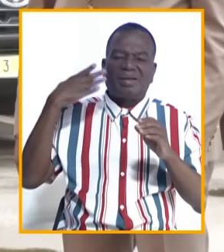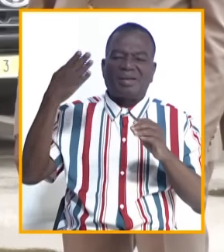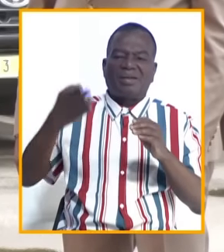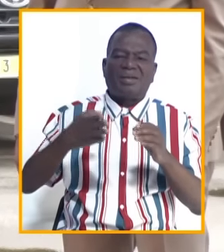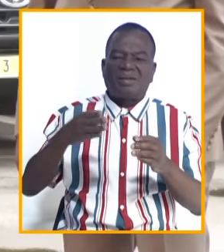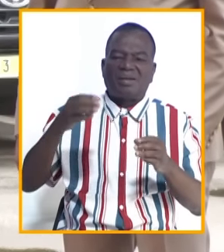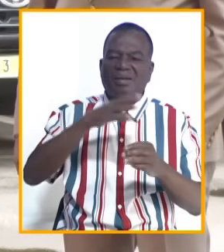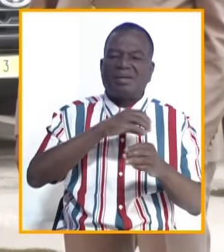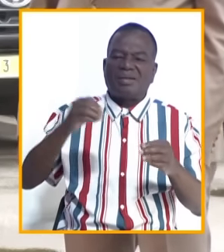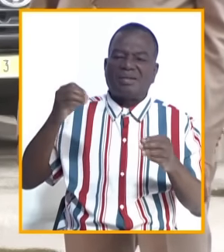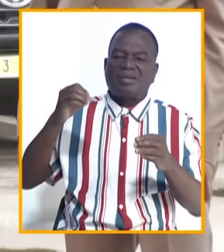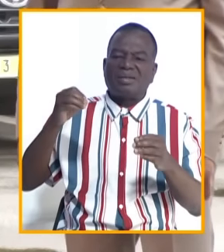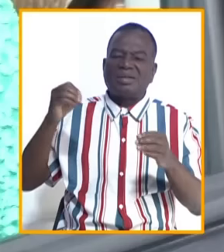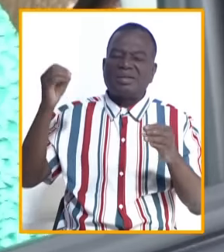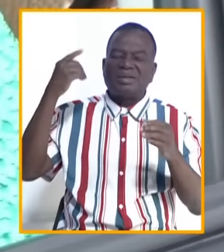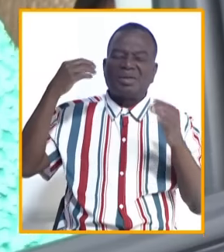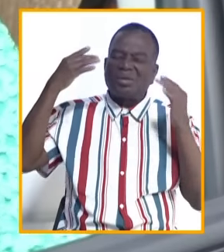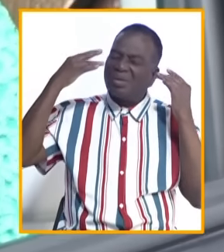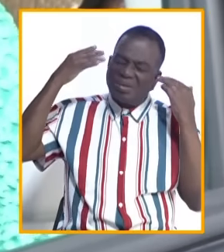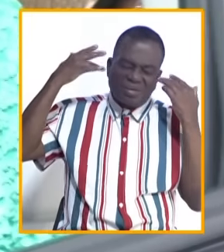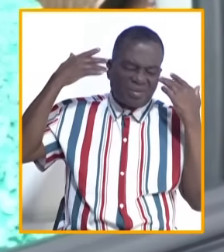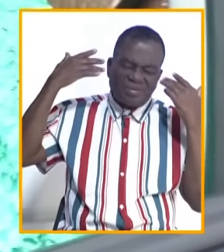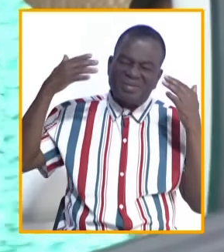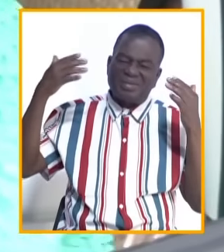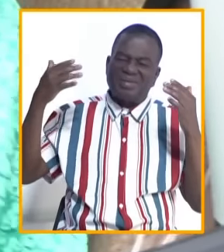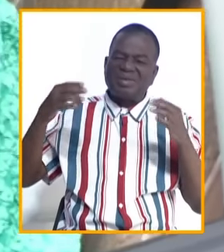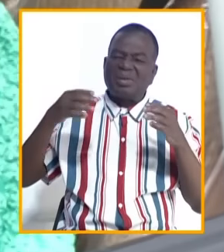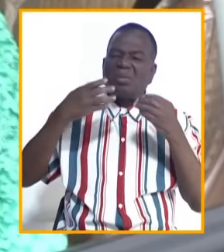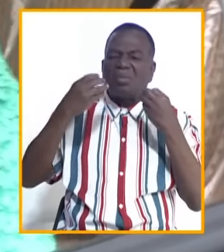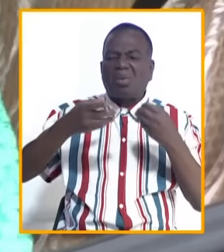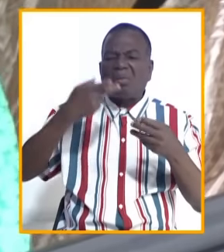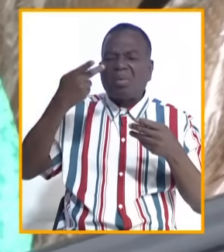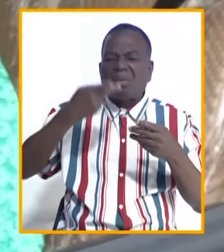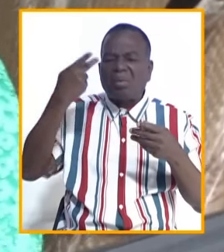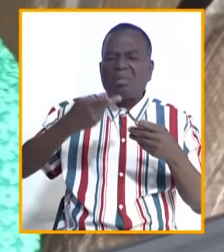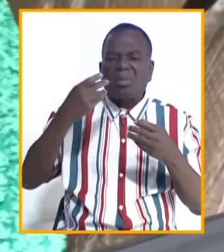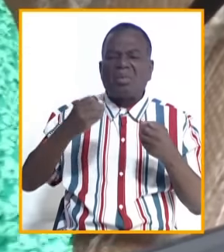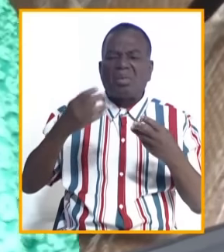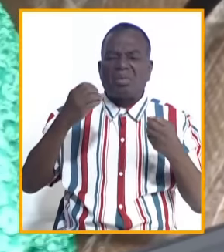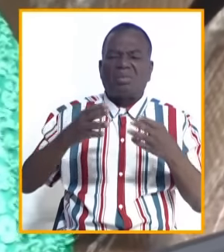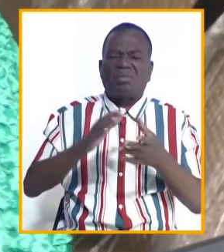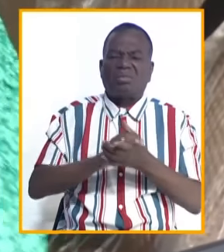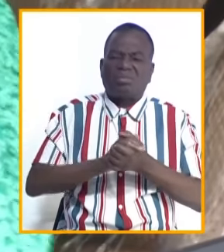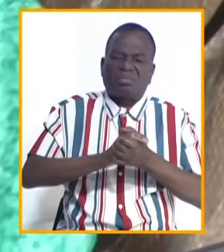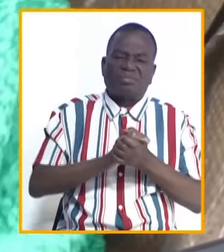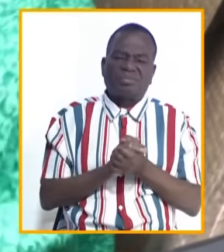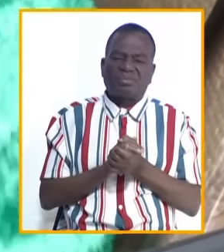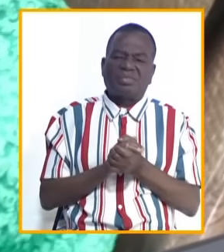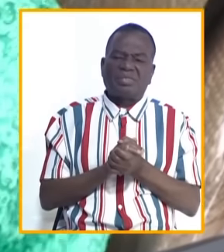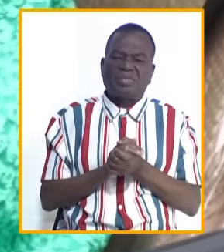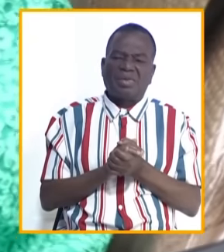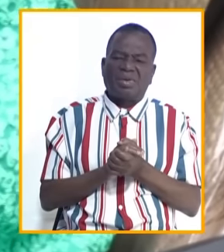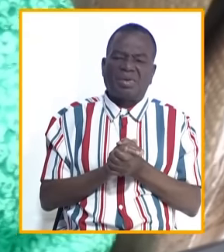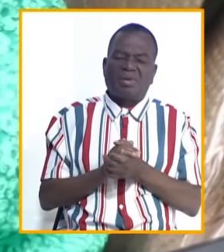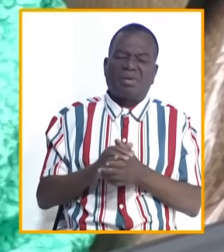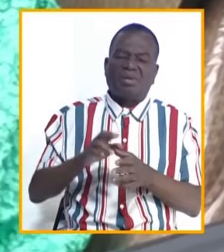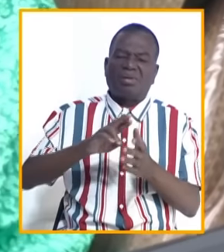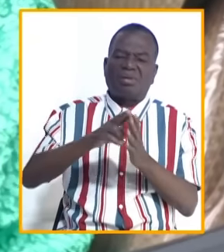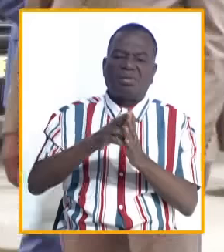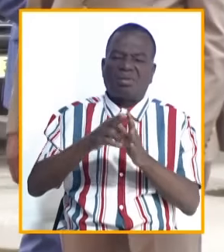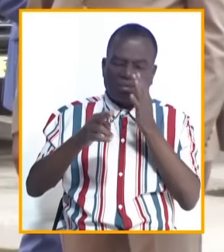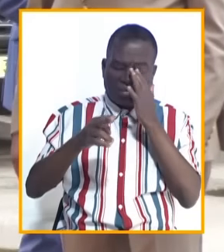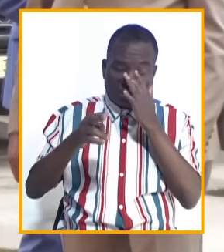L'affectation de véhicules de service sera élargie sous peu au directeur. Je tiens à